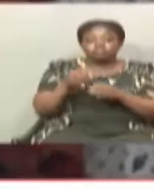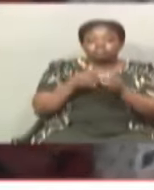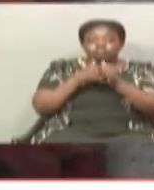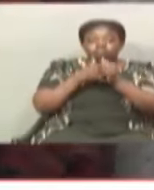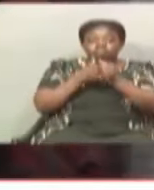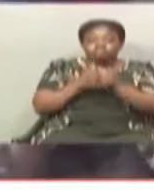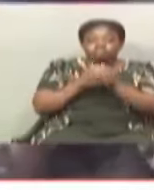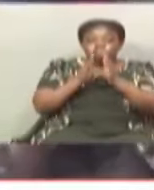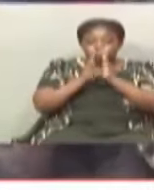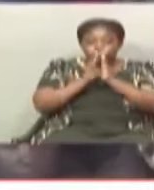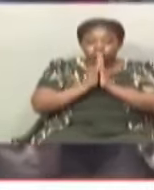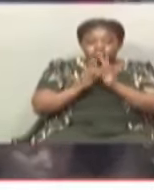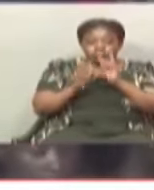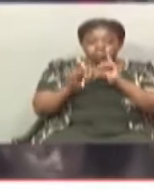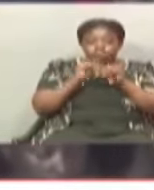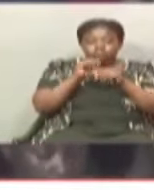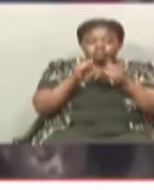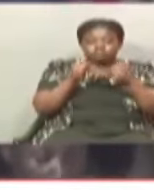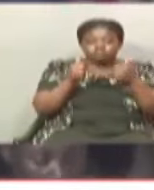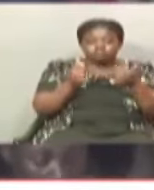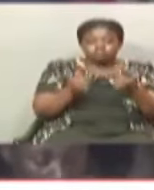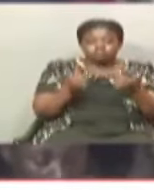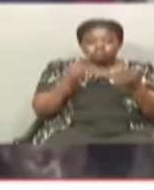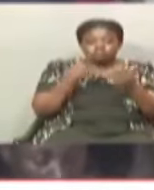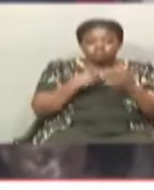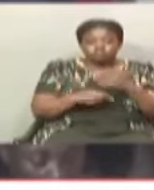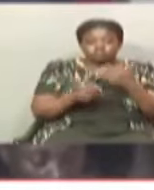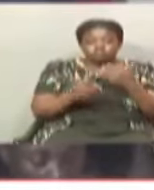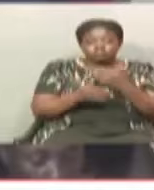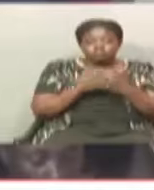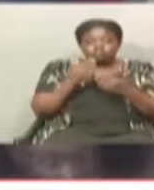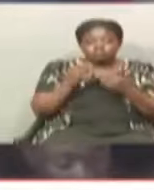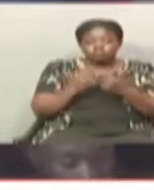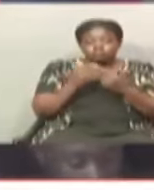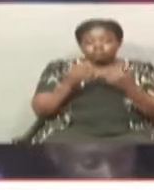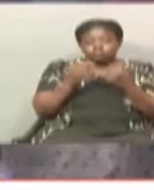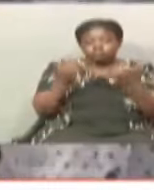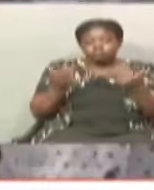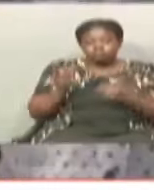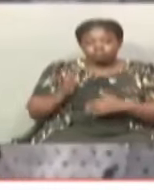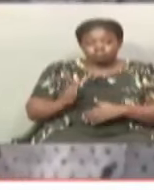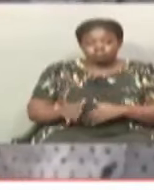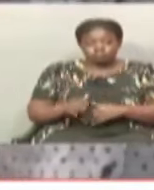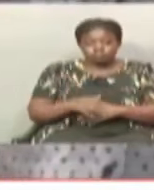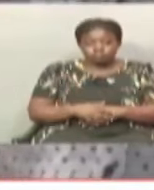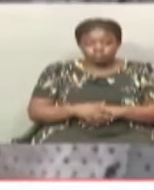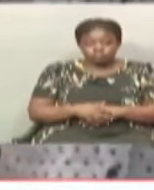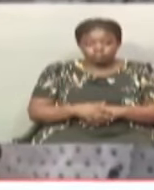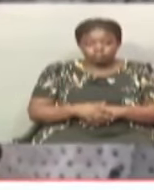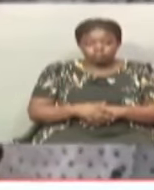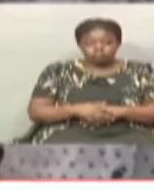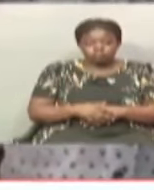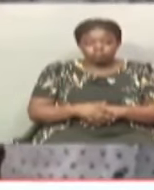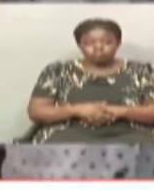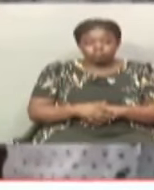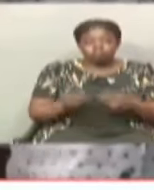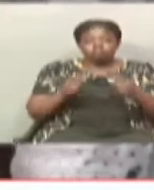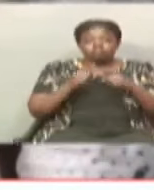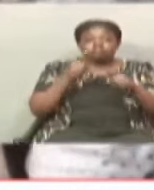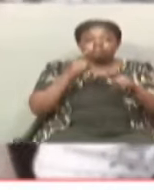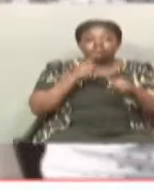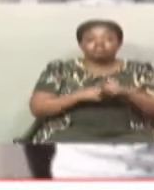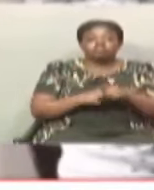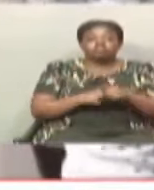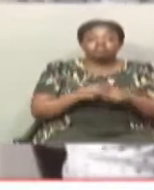kusaba ng'ayogedde ku kinaamisa kye ng'eyakuza abaana be n'empisa wanjawulo okuva ku mulembe gwa